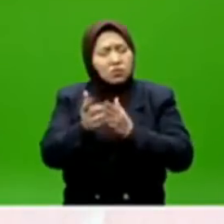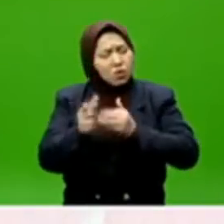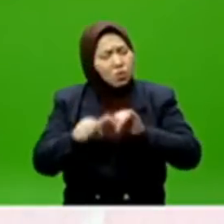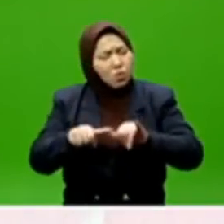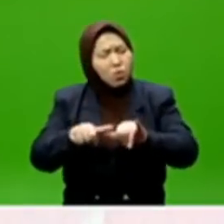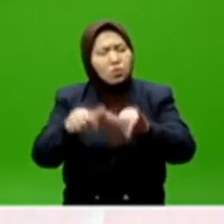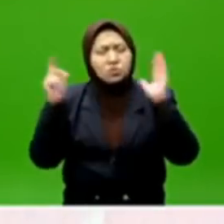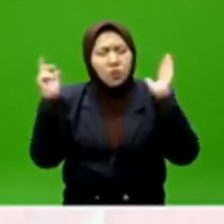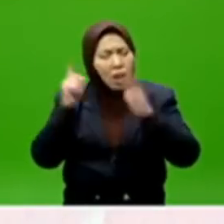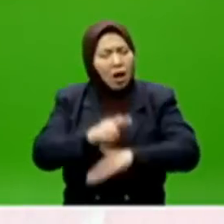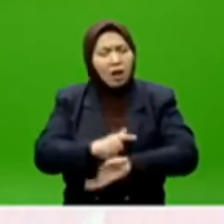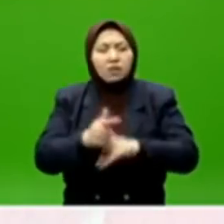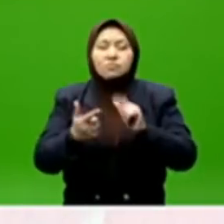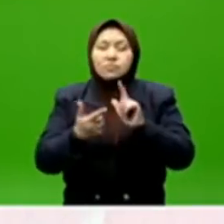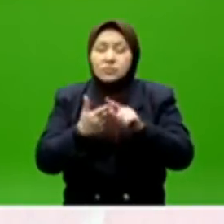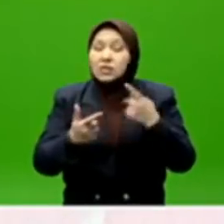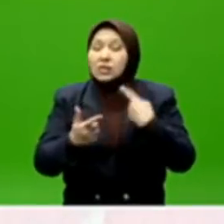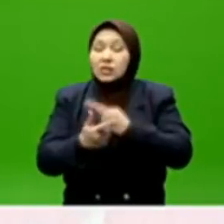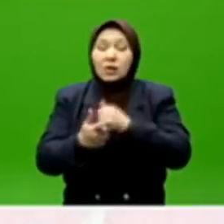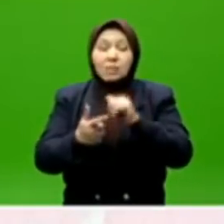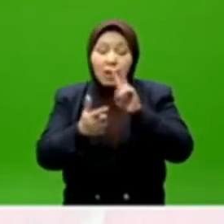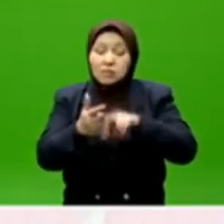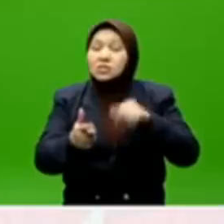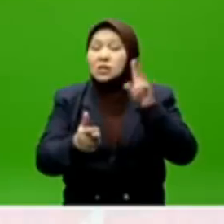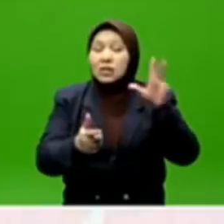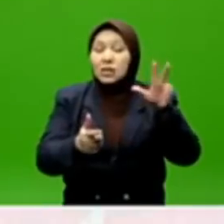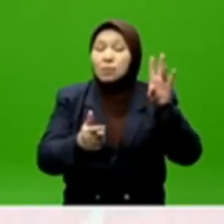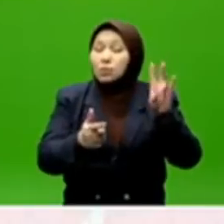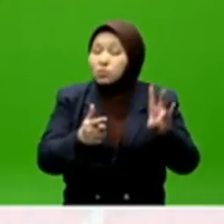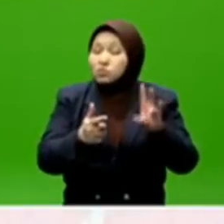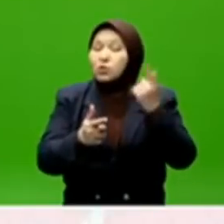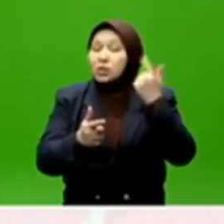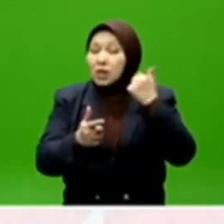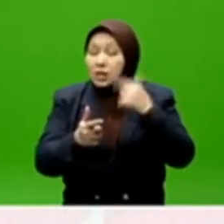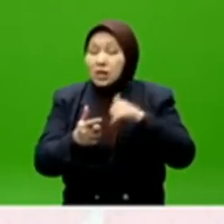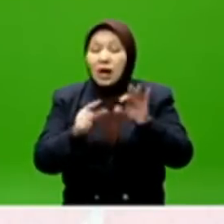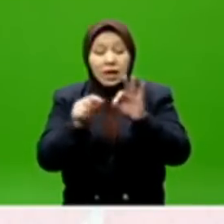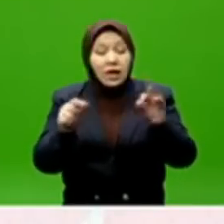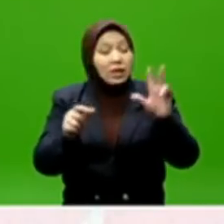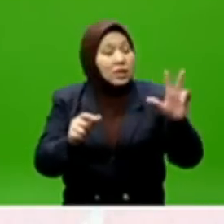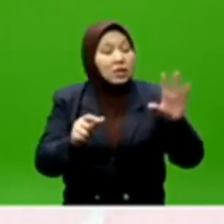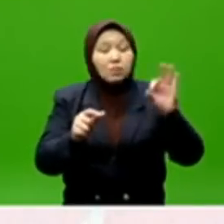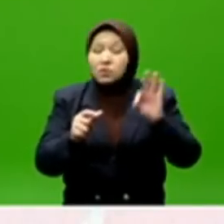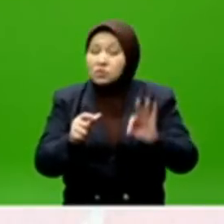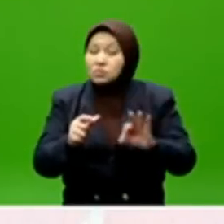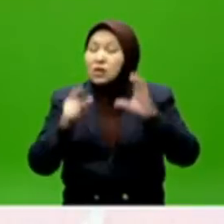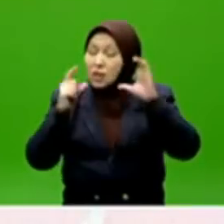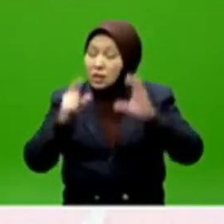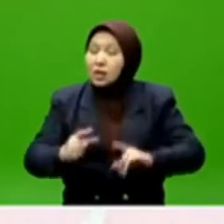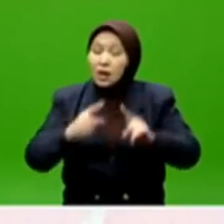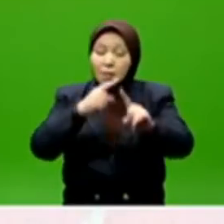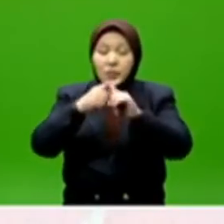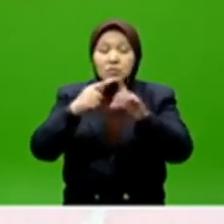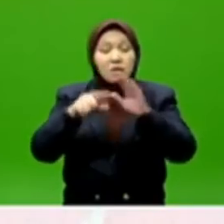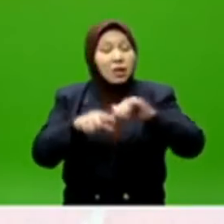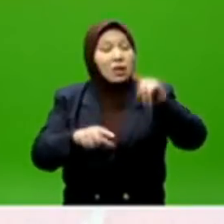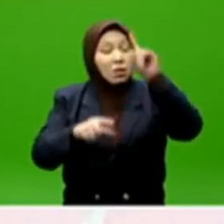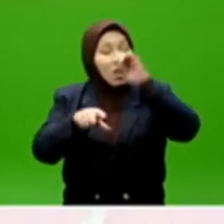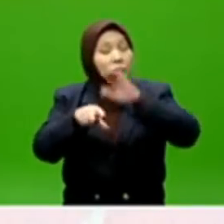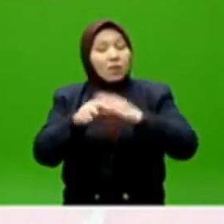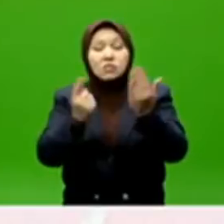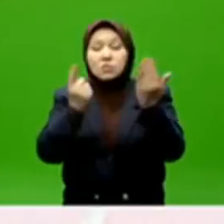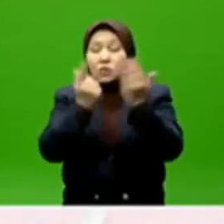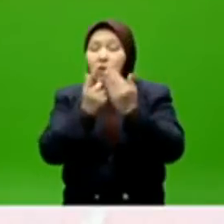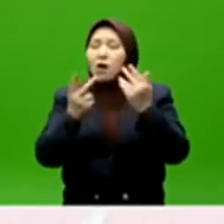pada ayat 37 yang kita baca sebentar tadi, dan juga pada ayat 39, selalu yakin dan positif pada Allah ketika berdoa.